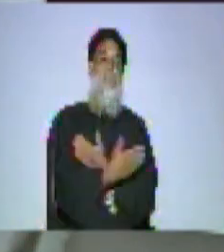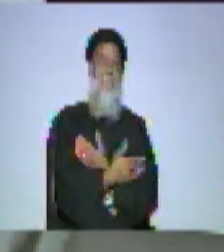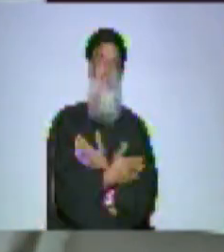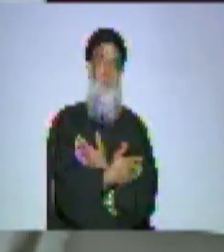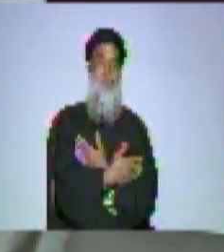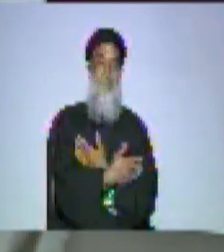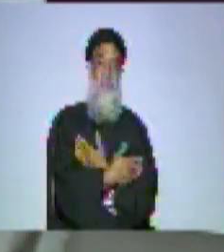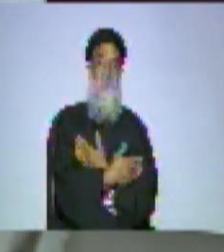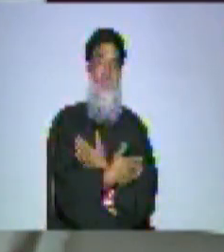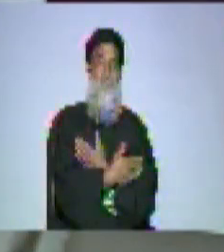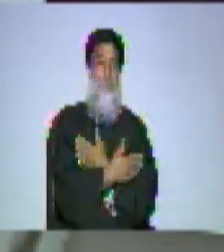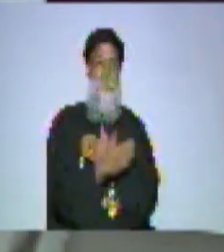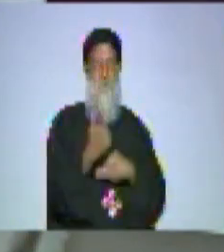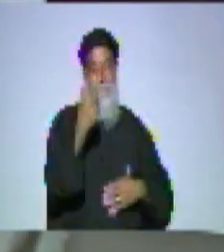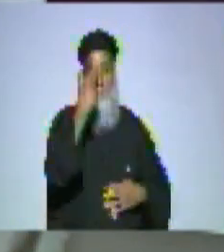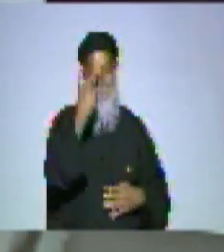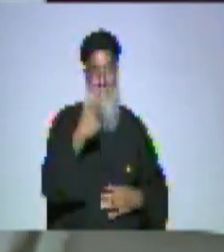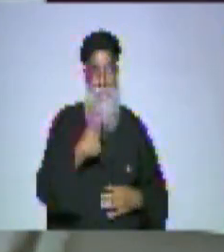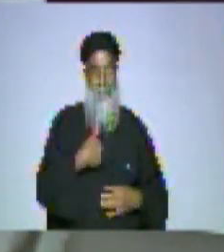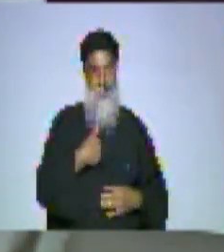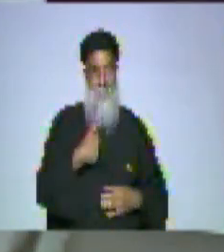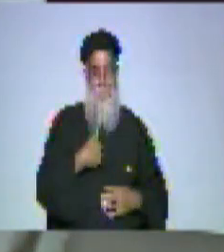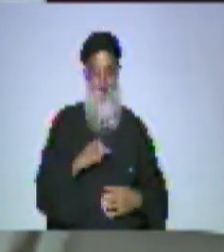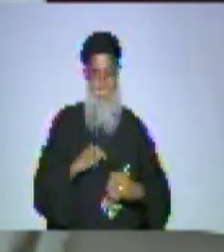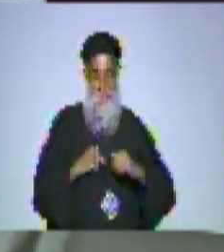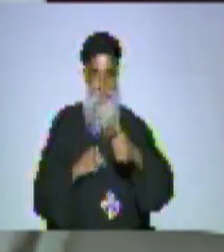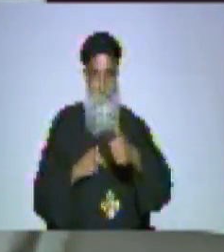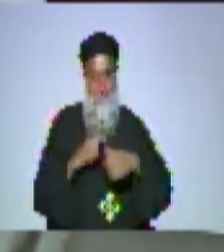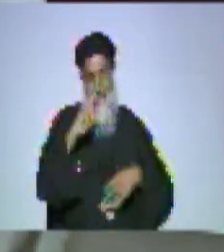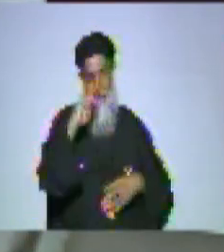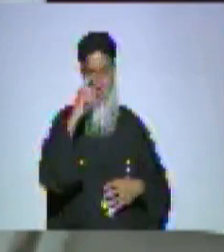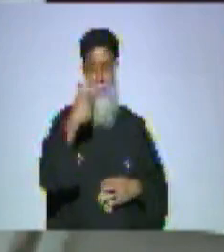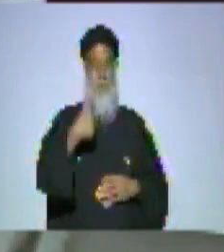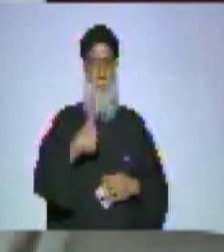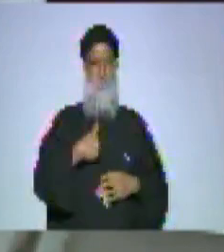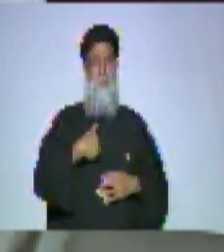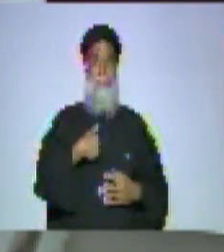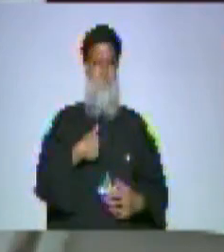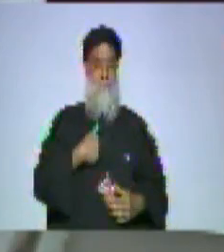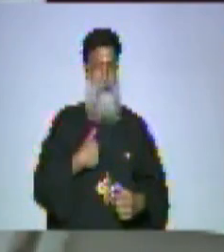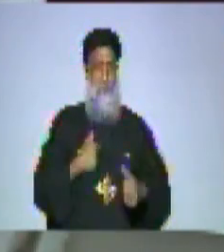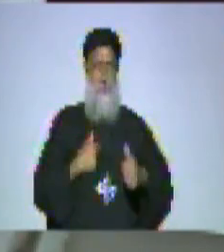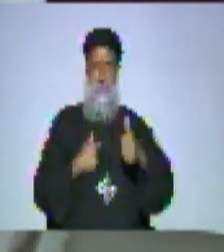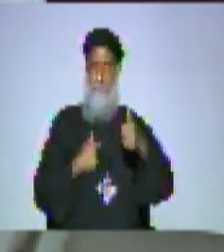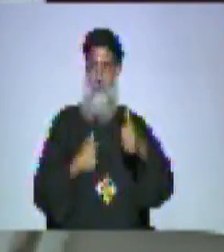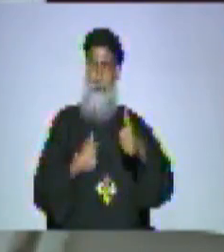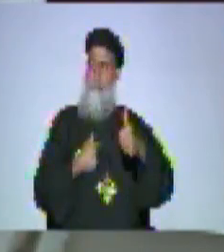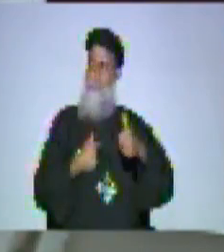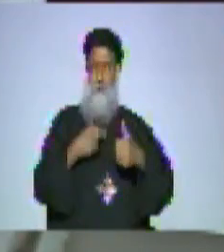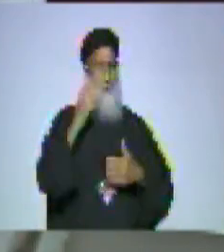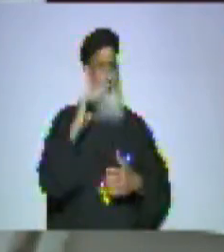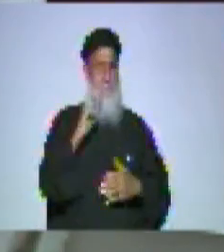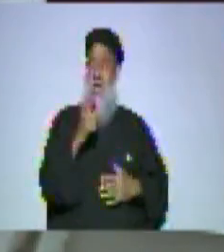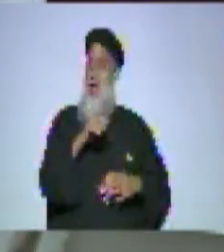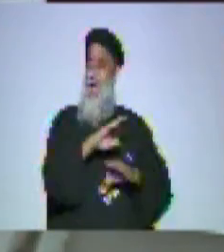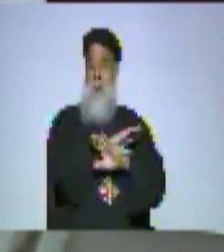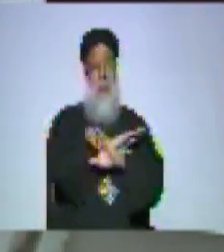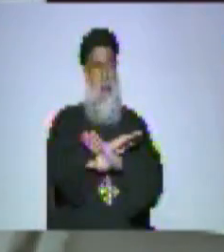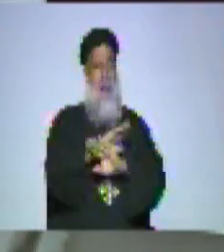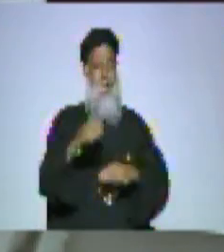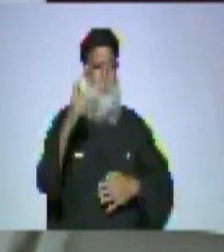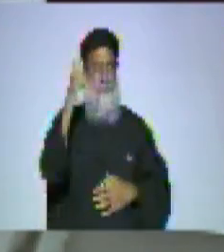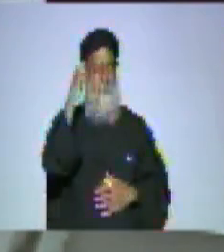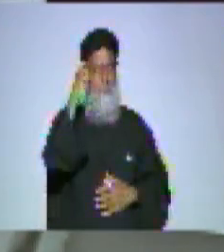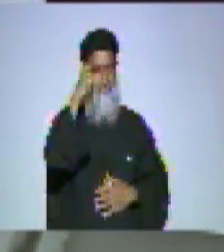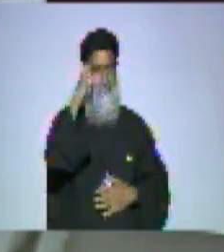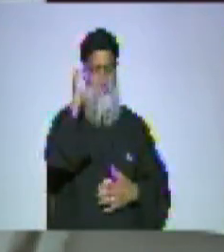لكن ده الوضع الطبيعي بالنسبه للانسان الذاتي اللي يعني ما يقبلش ان حد يضايقه او حد